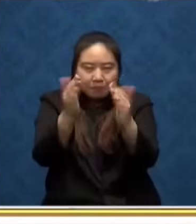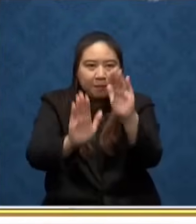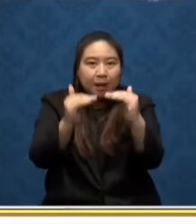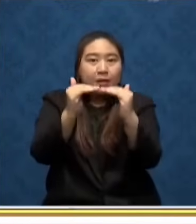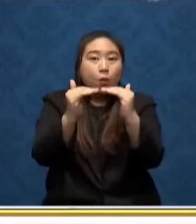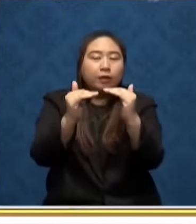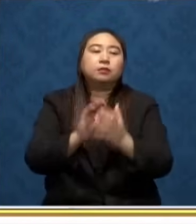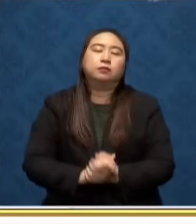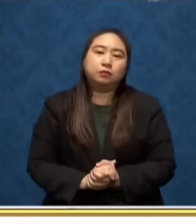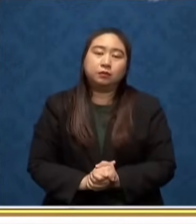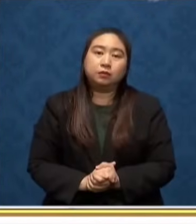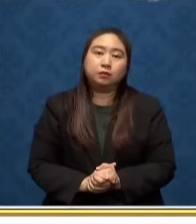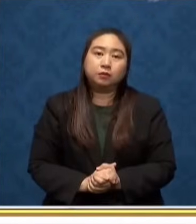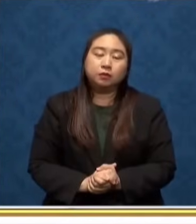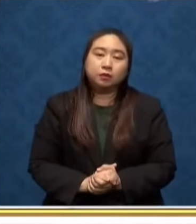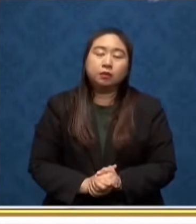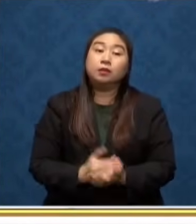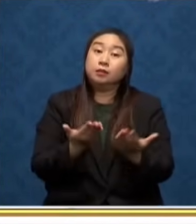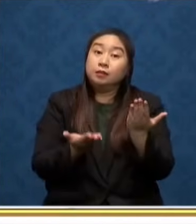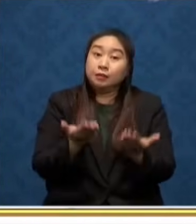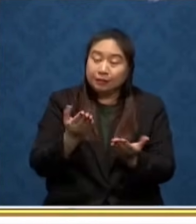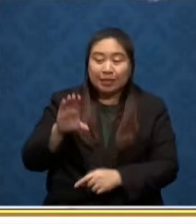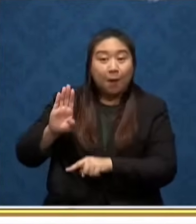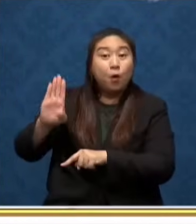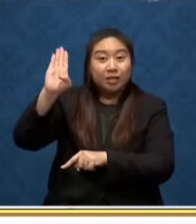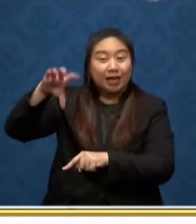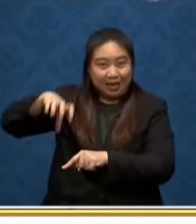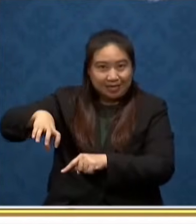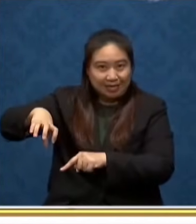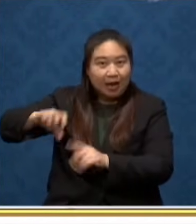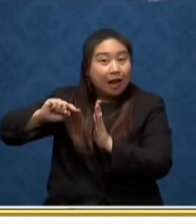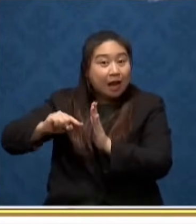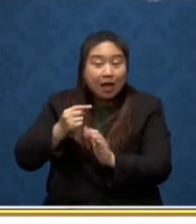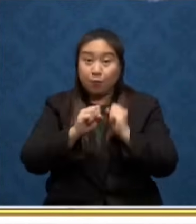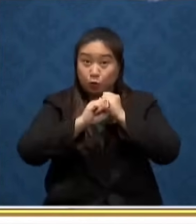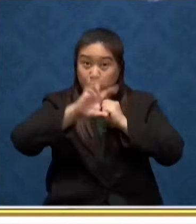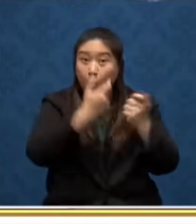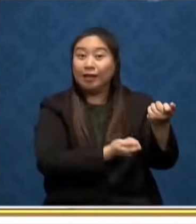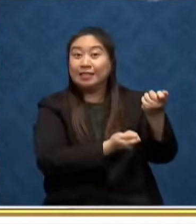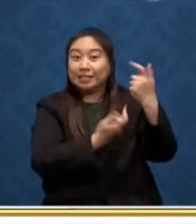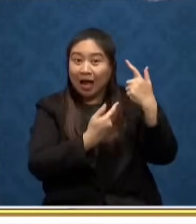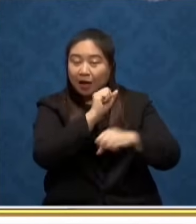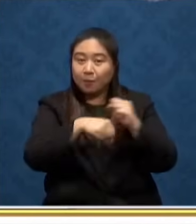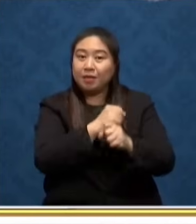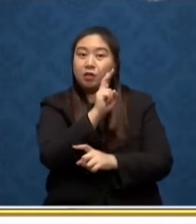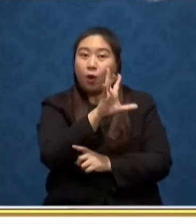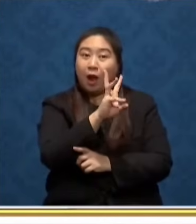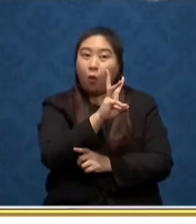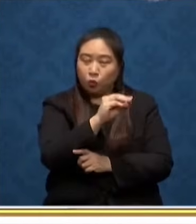หรืออาจกล่าวได้ว่าบริษัทนี้นะคะมีรายได้ก้าวกระโดดทันทีตั้งแต่รับงานกสทช.ในปี60